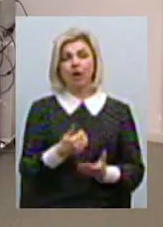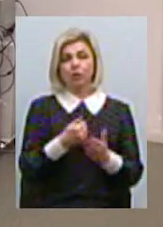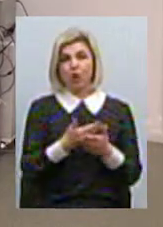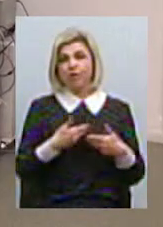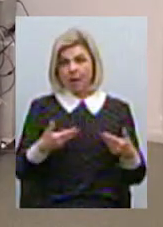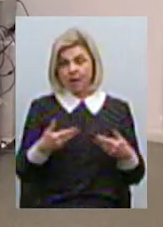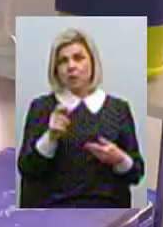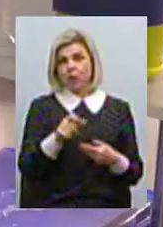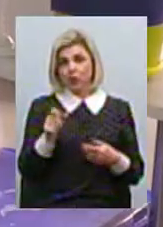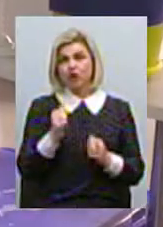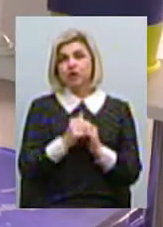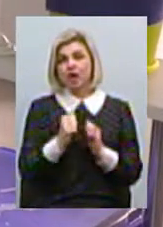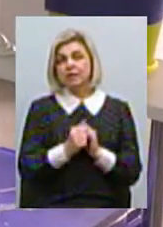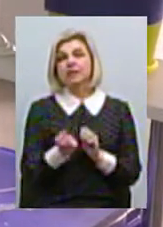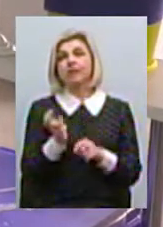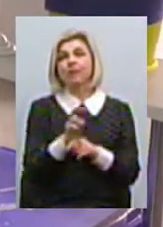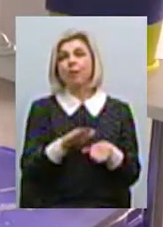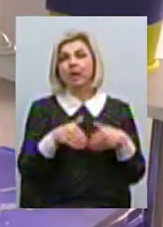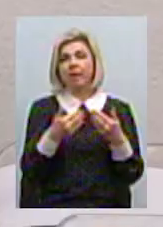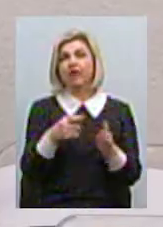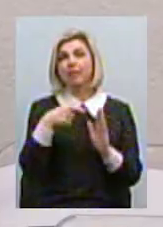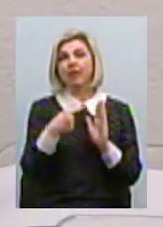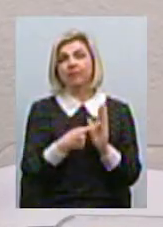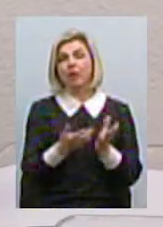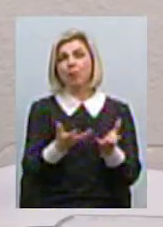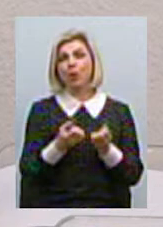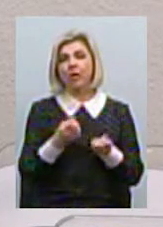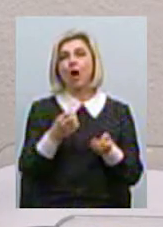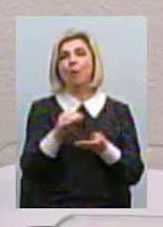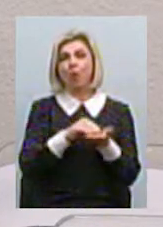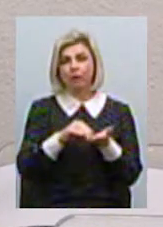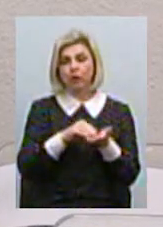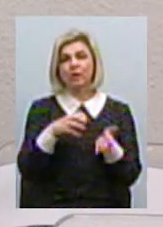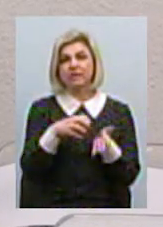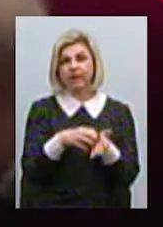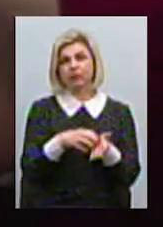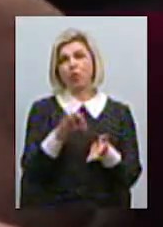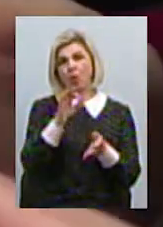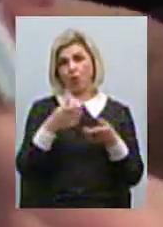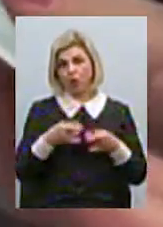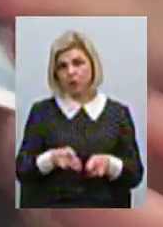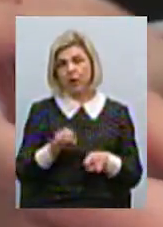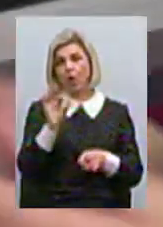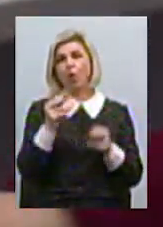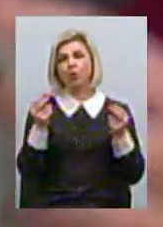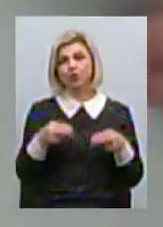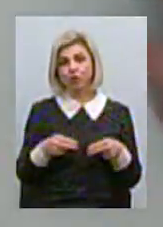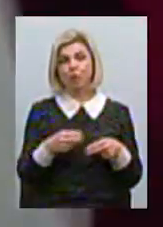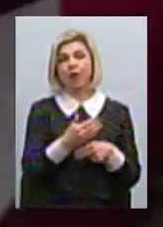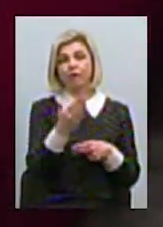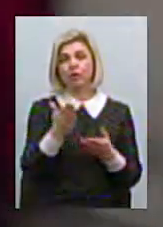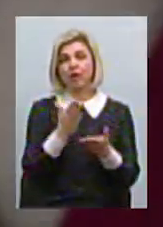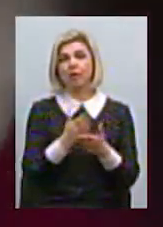громадяни найчастіше звертаються з питання отримання повторних свідоцтв про народження, про шлюб. Також вони мають